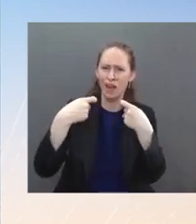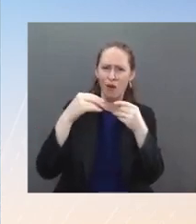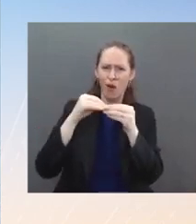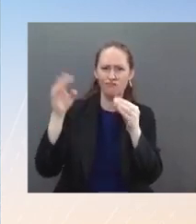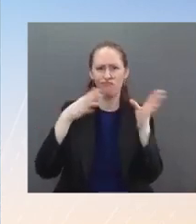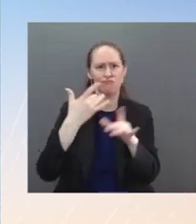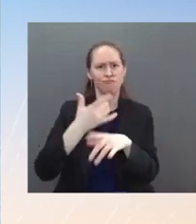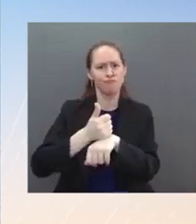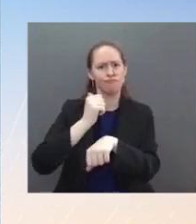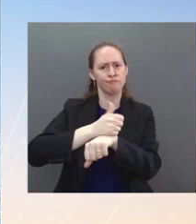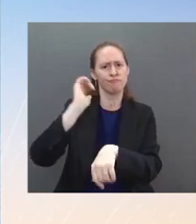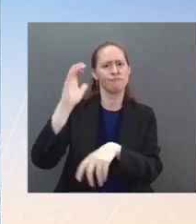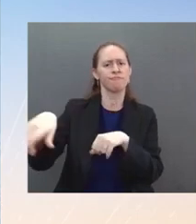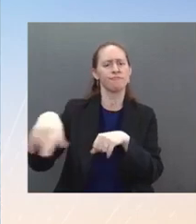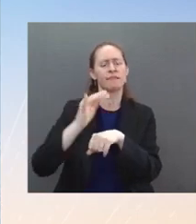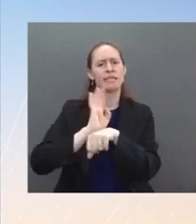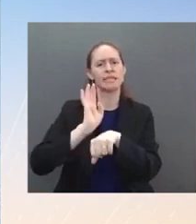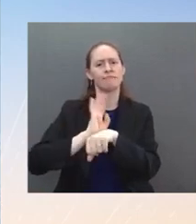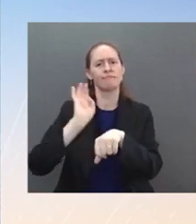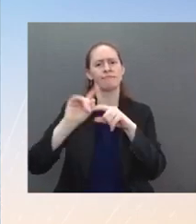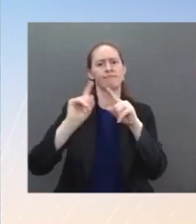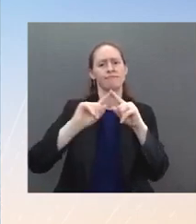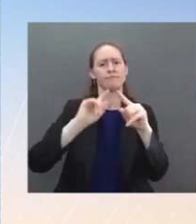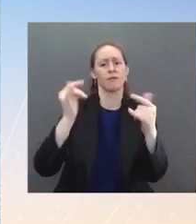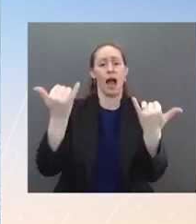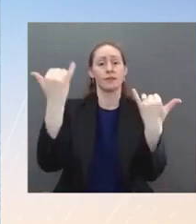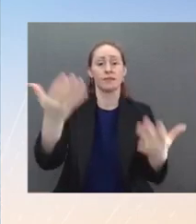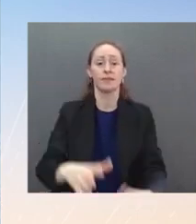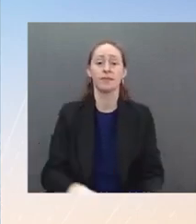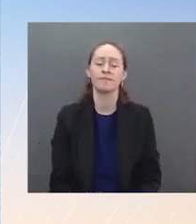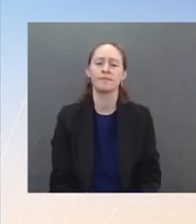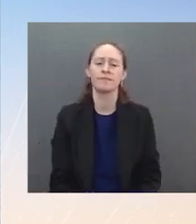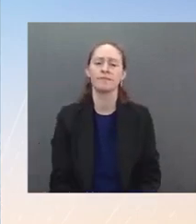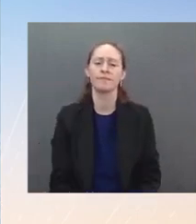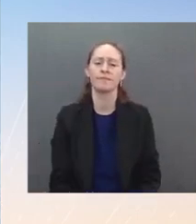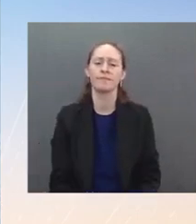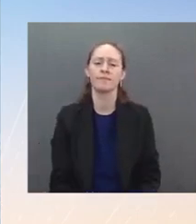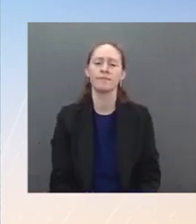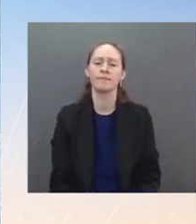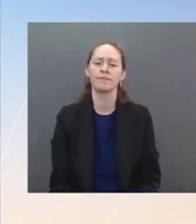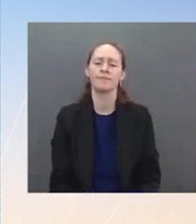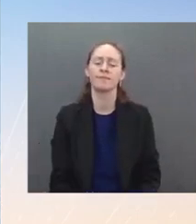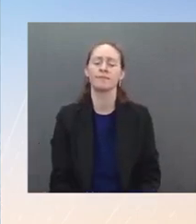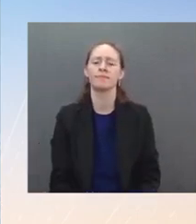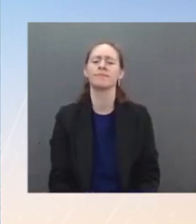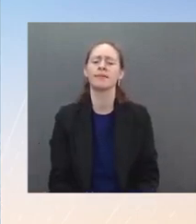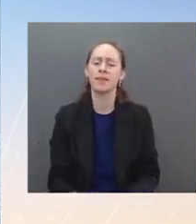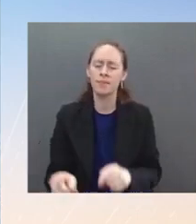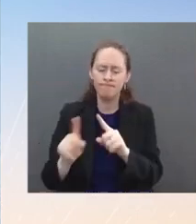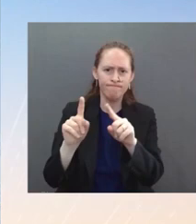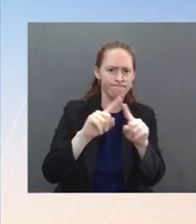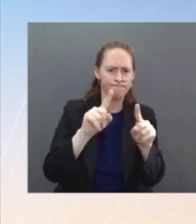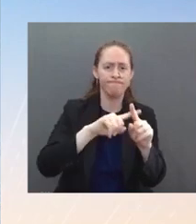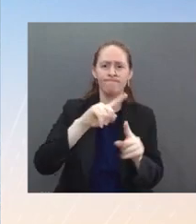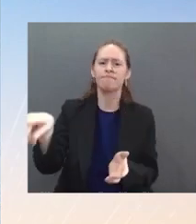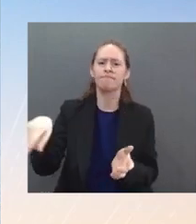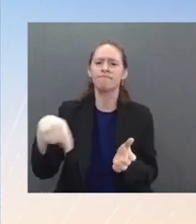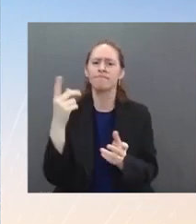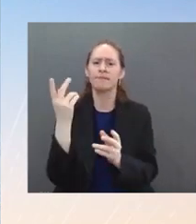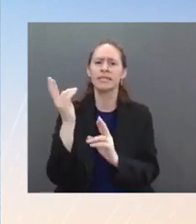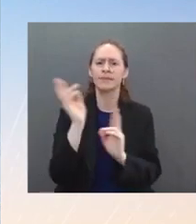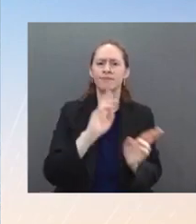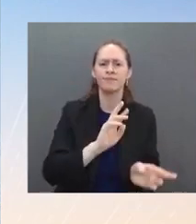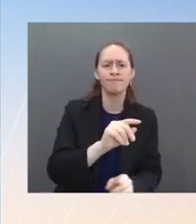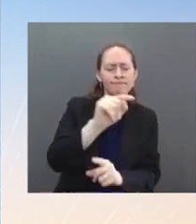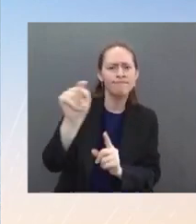là không thể đoán trước và các cường quốc phương Tây hy vọng rằng những người không vui sẽ lên tiếng", nhà ngoại giao cấp cao Âu Châu